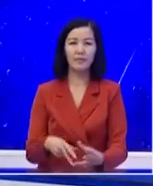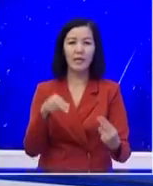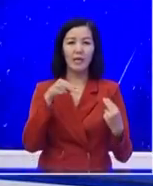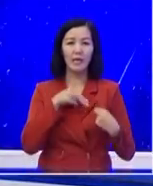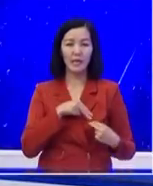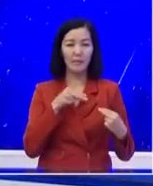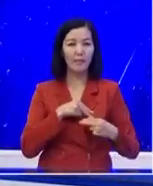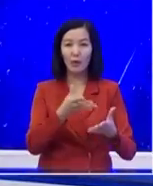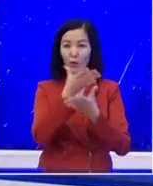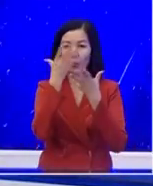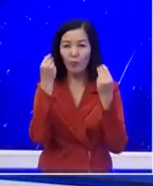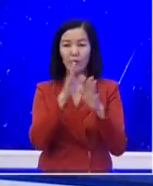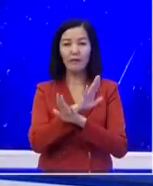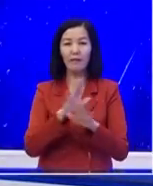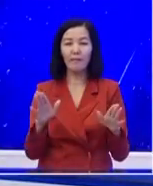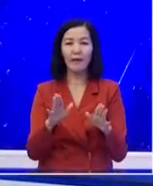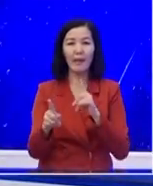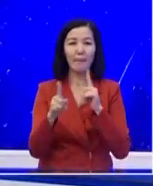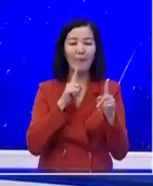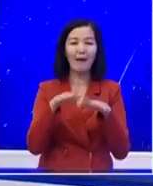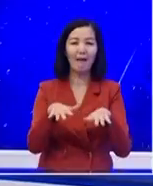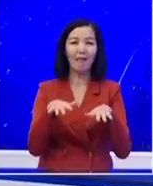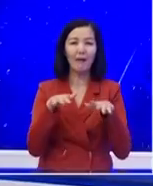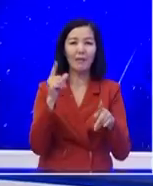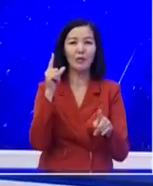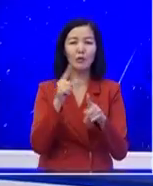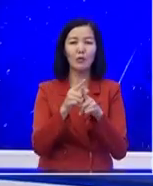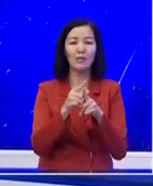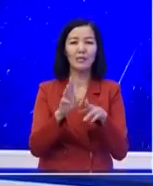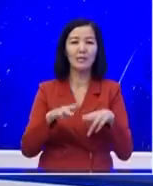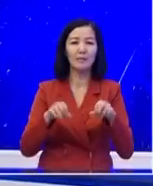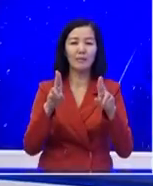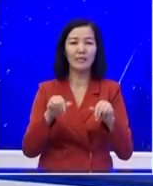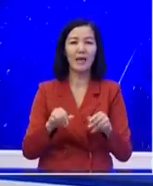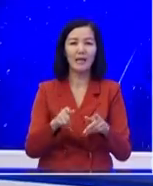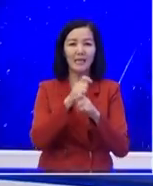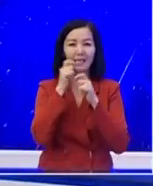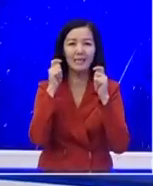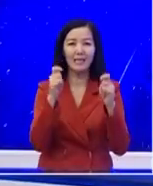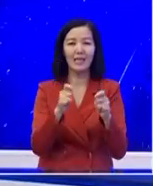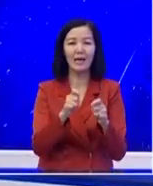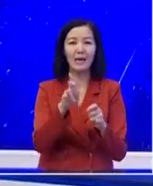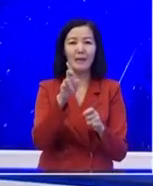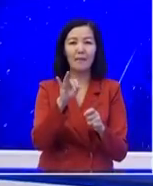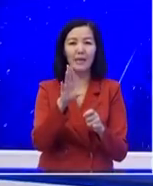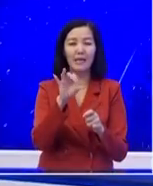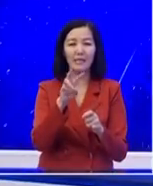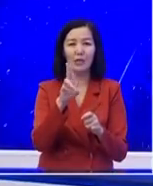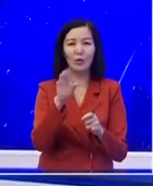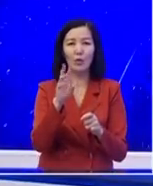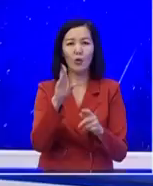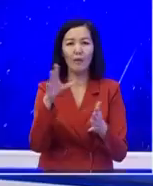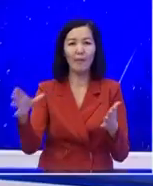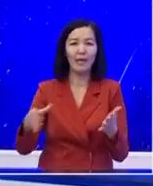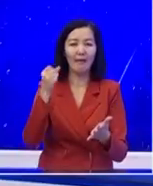Ерен еңбегі ұмытылмайды. Парламент сөзі арнайы сыйлығы биыл белгілі журналист Бейсен Құранбекке тағайындалды. Игі